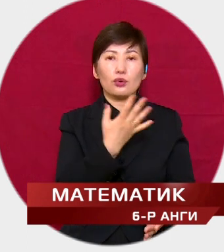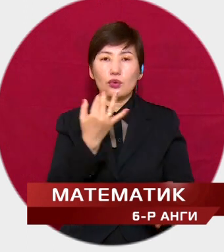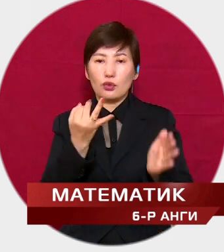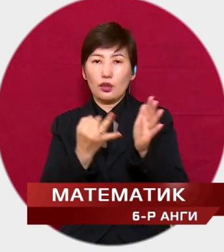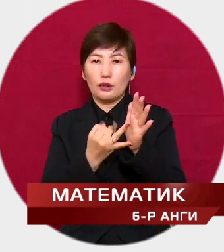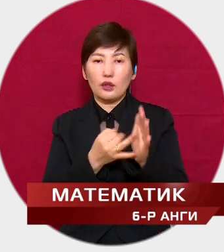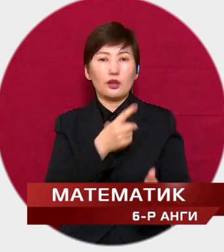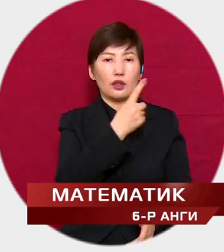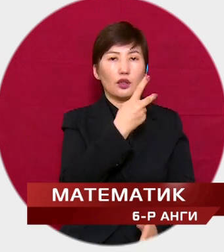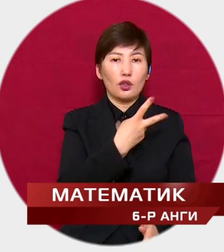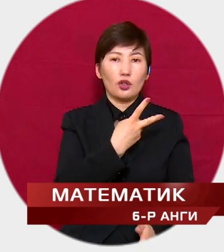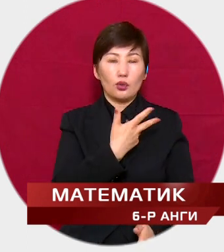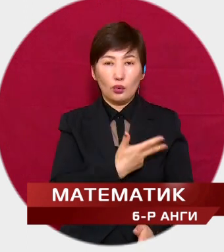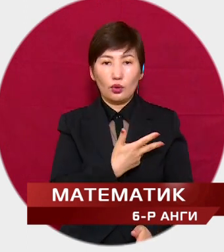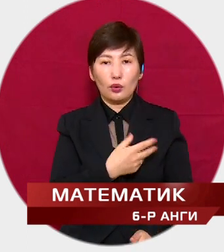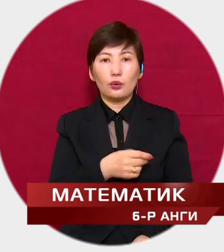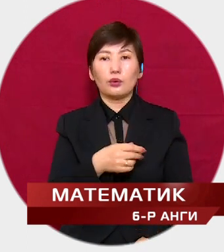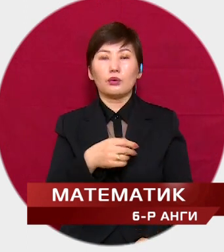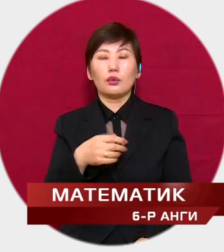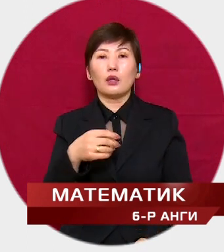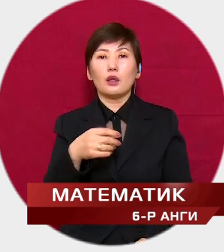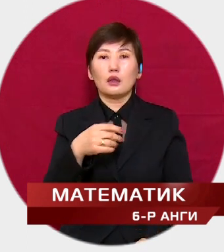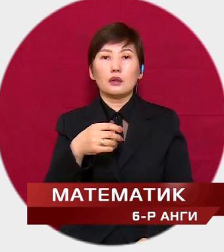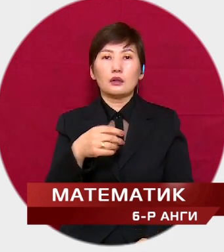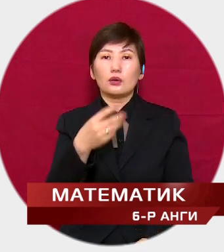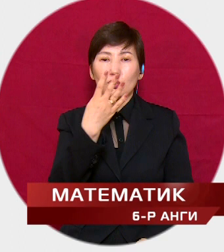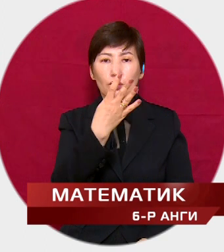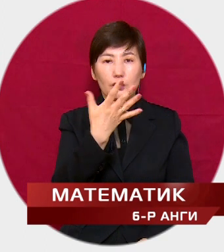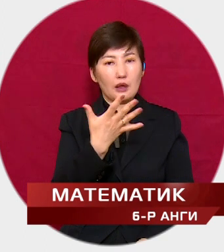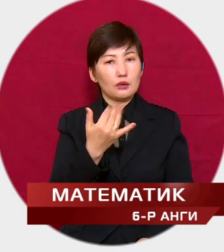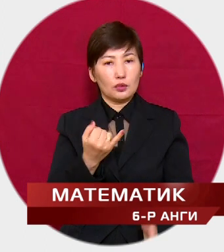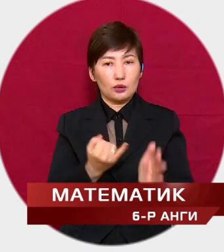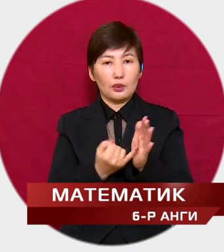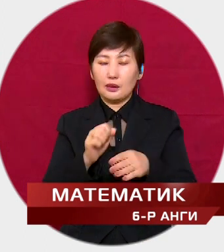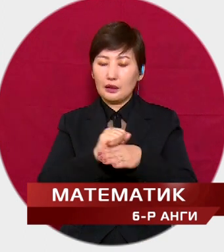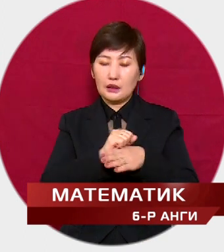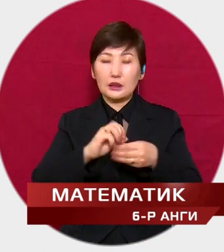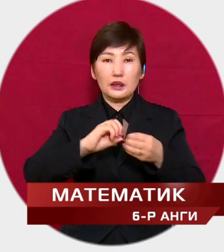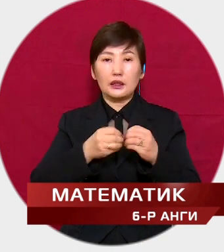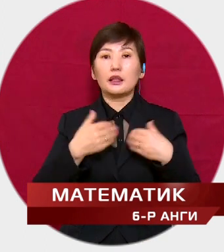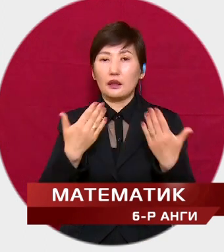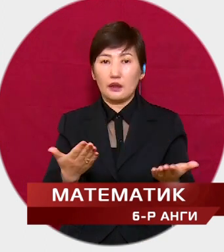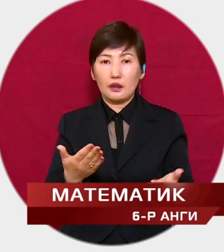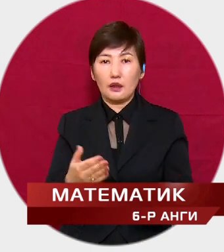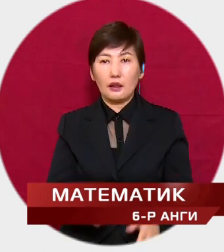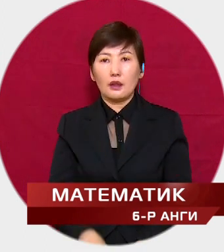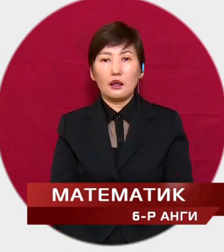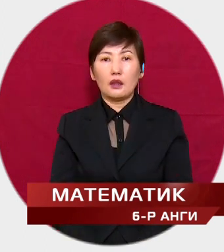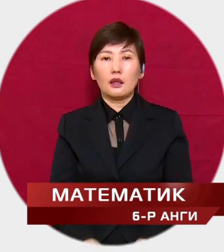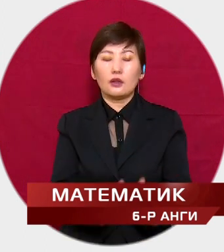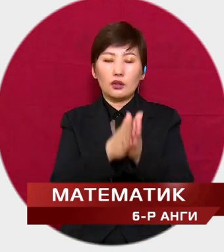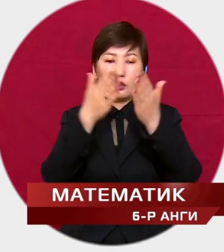дугаар бодлого 148-р хуудасны 4, 5 дугаар тасгалуудыг ажиллаарай. За мөн сурах бичгүүд маань